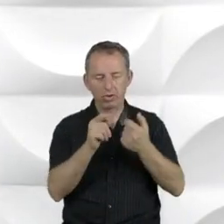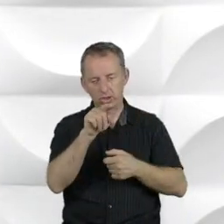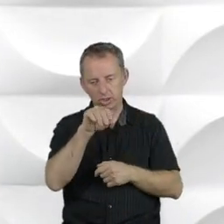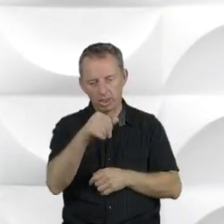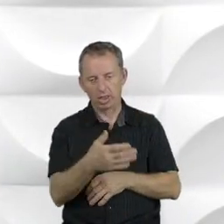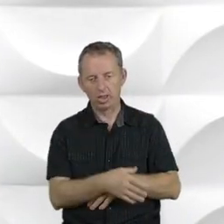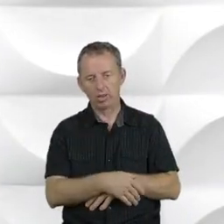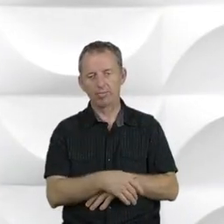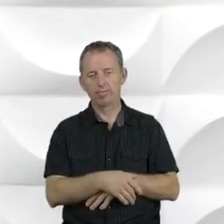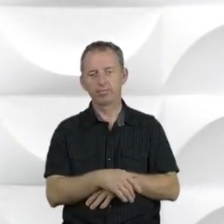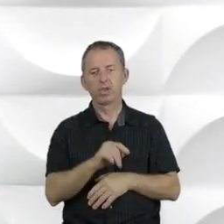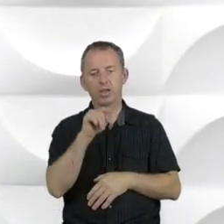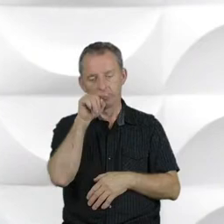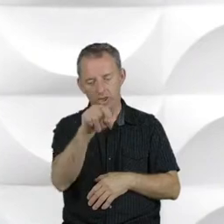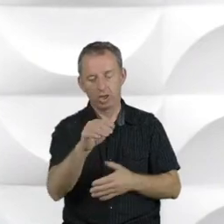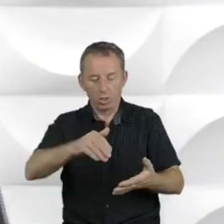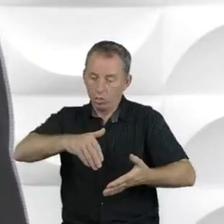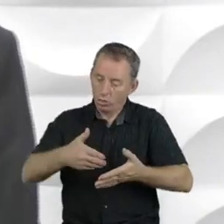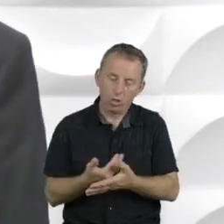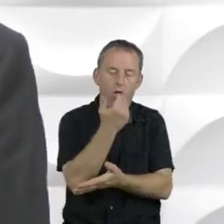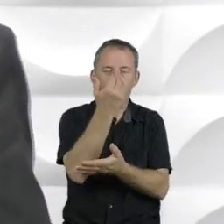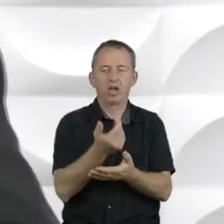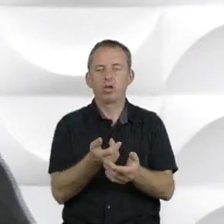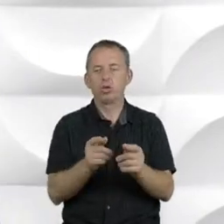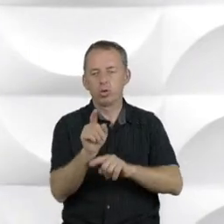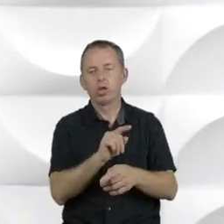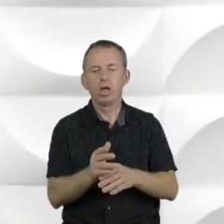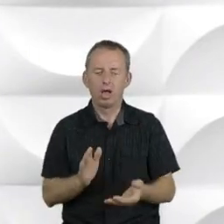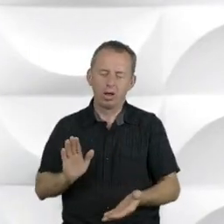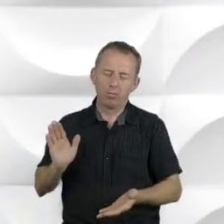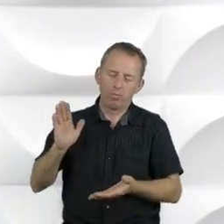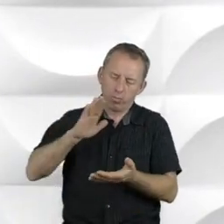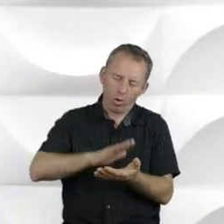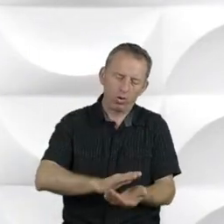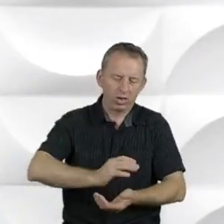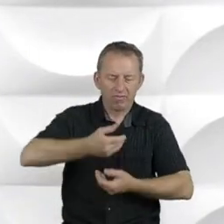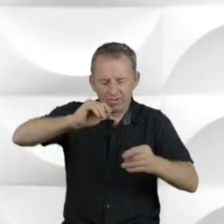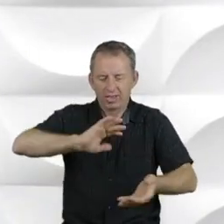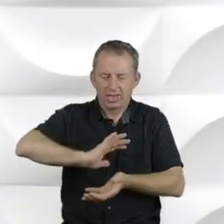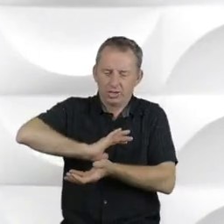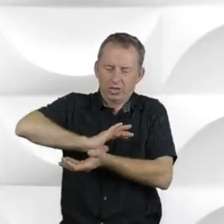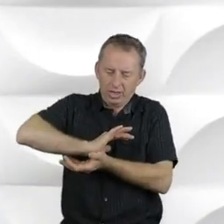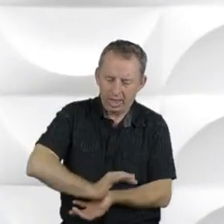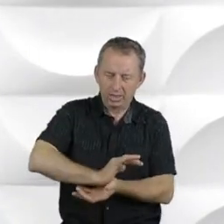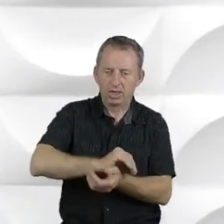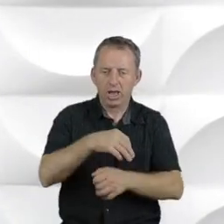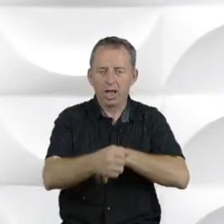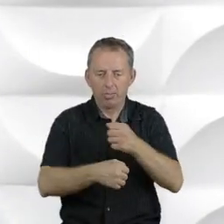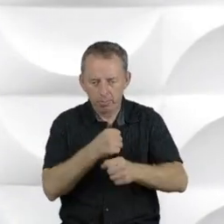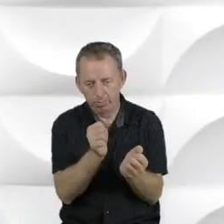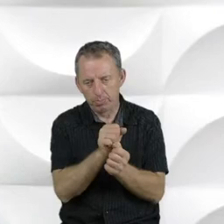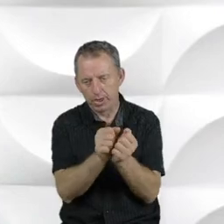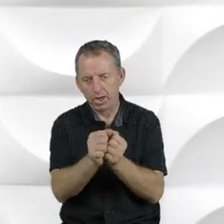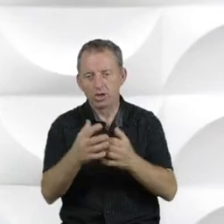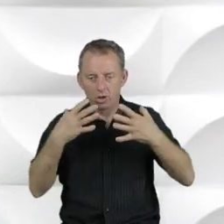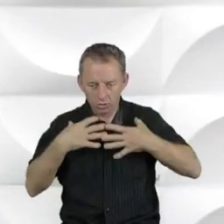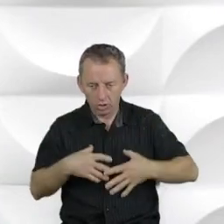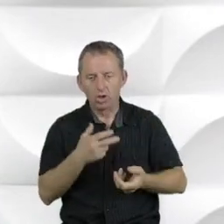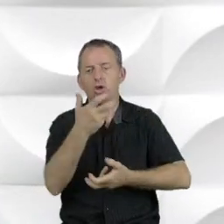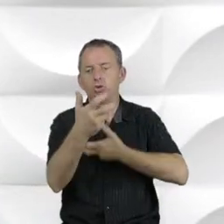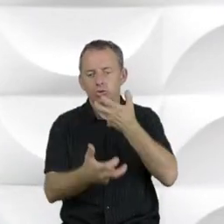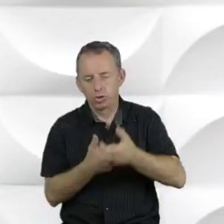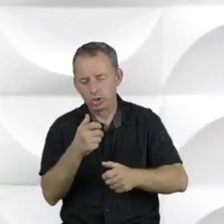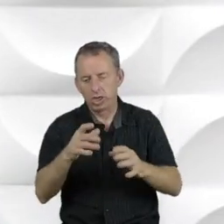w nowszych przekładach położyć większy nacisk na pranie szat niż na czynienie